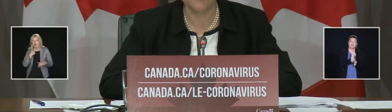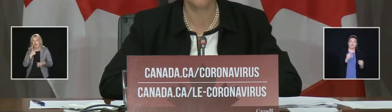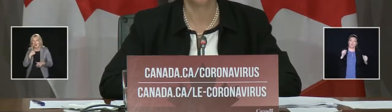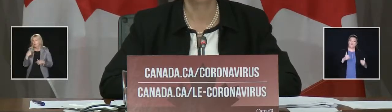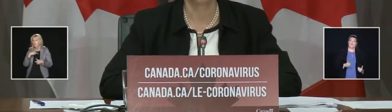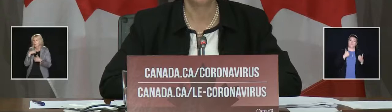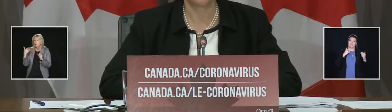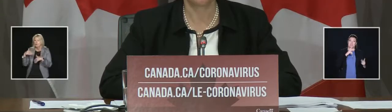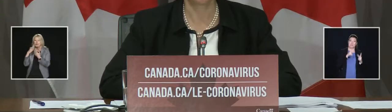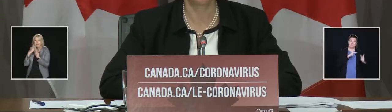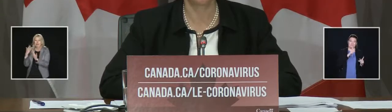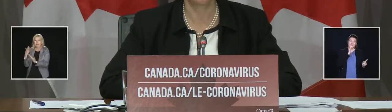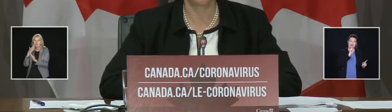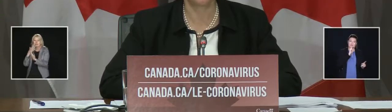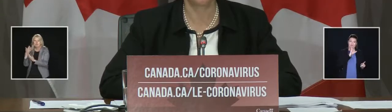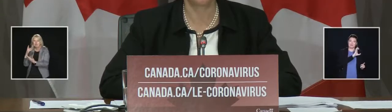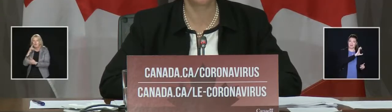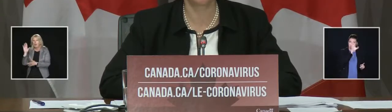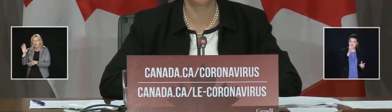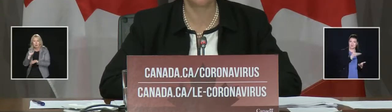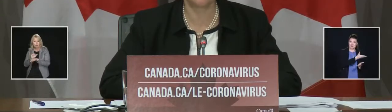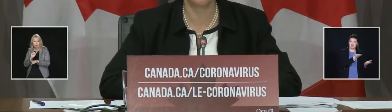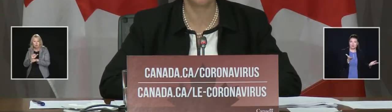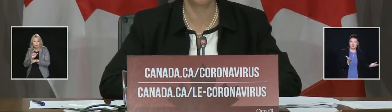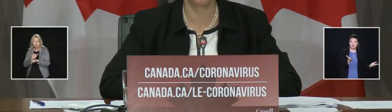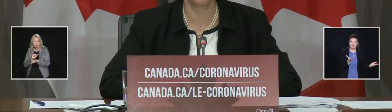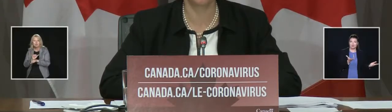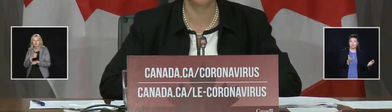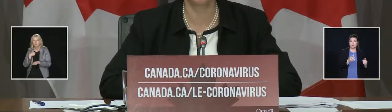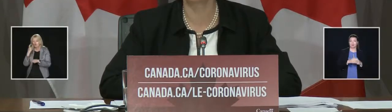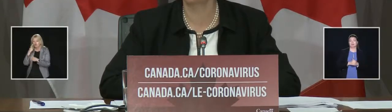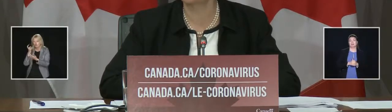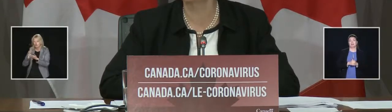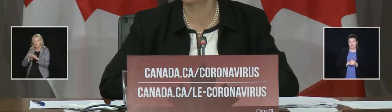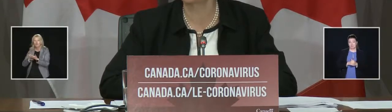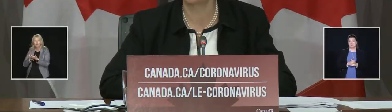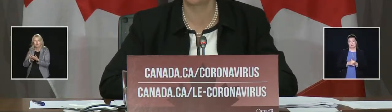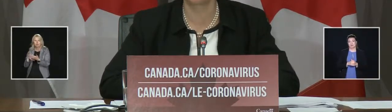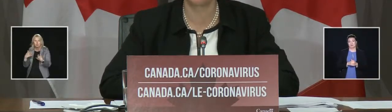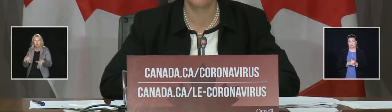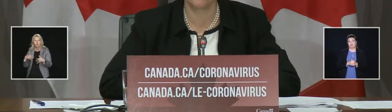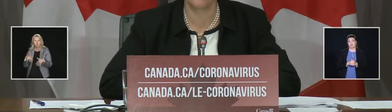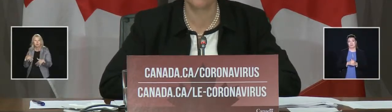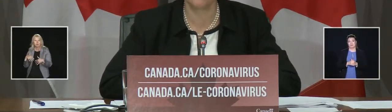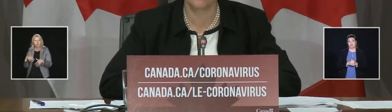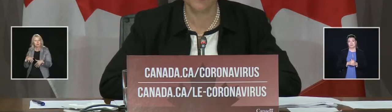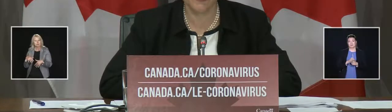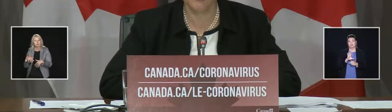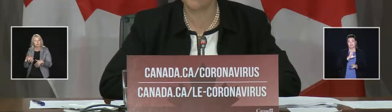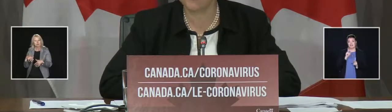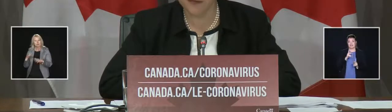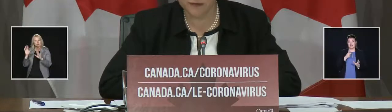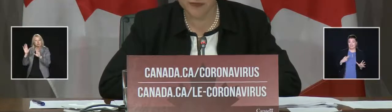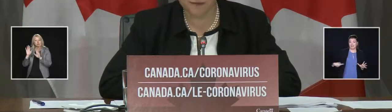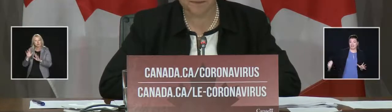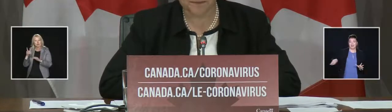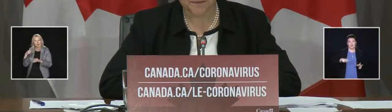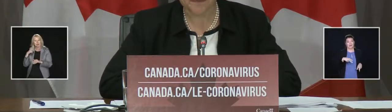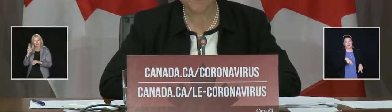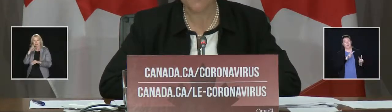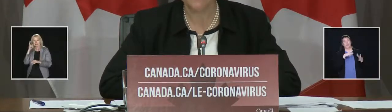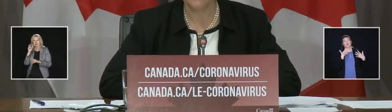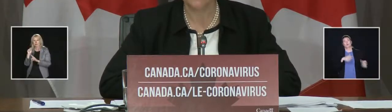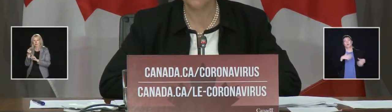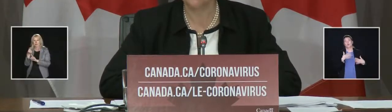Et comme beaucoup d'autres Canadiens, j'en suis certaine, je leur suis reconnaissante. Les circonstances sont